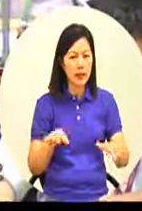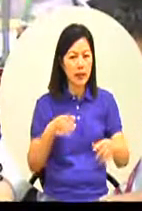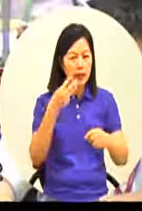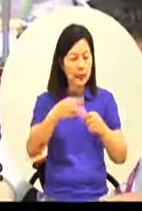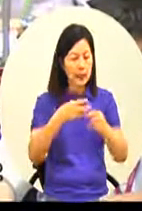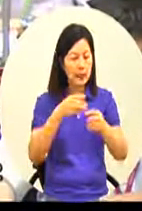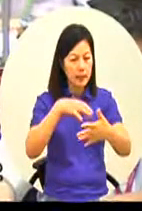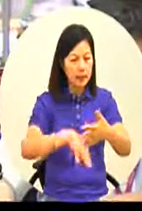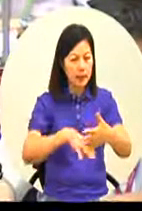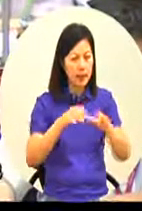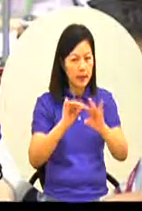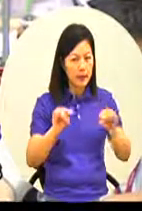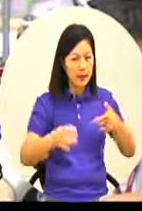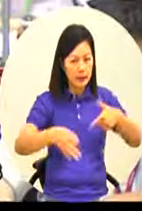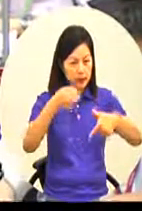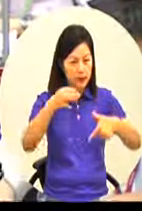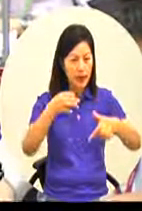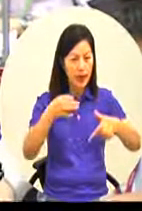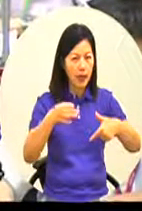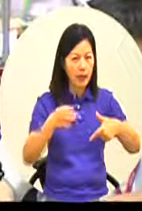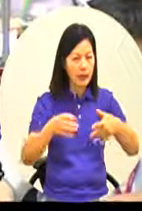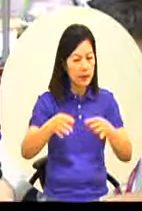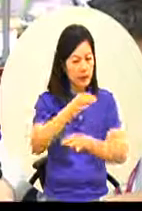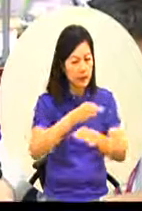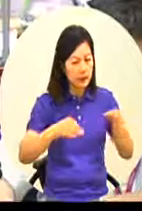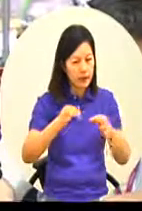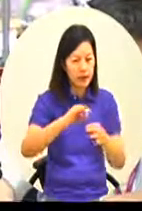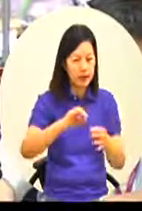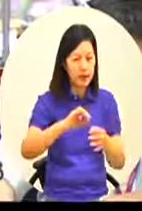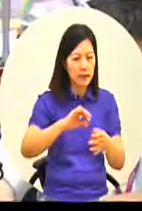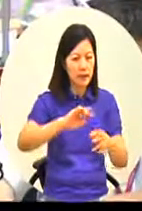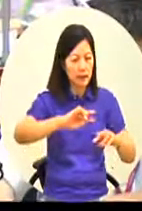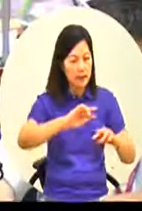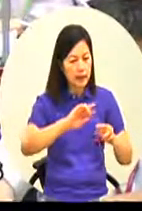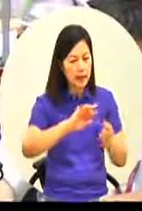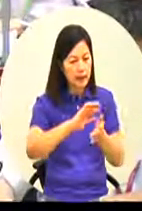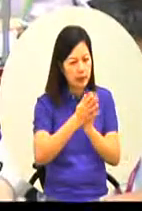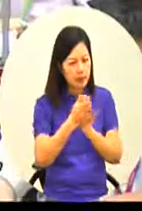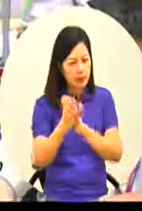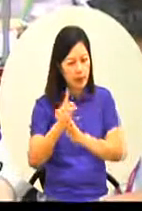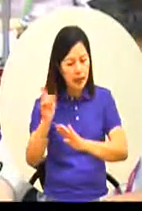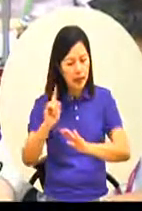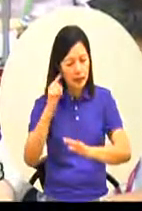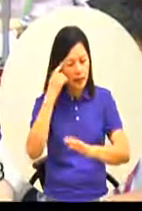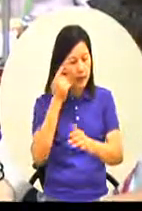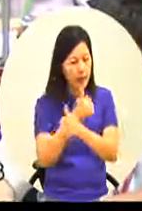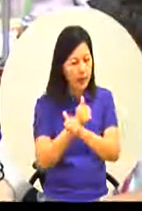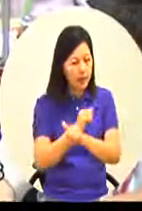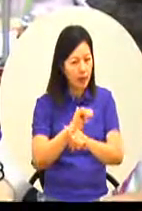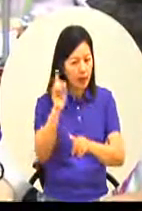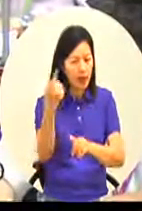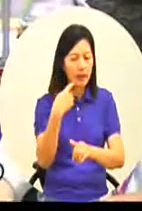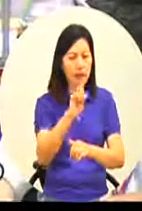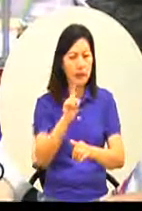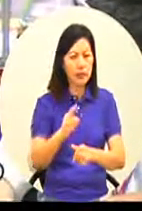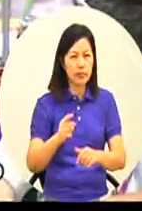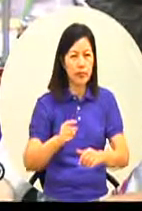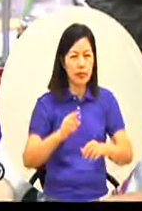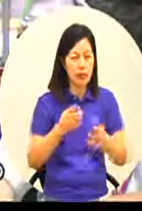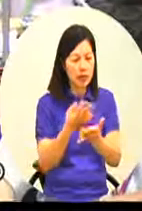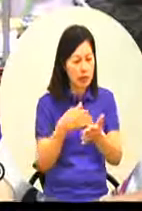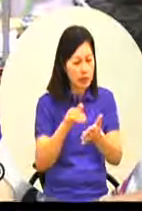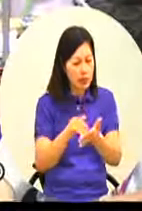个地价的景气状况变动的一个状况，加上那考虑那几个因素，它所做成的一个。另外它